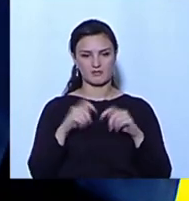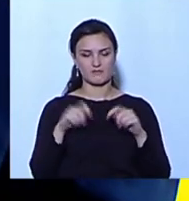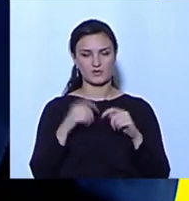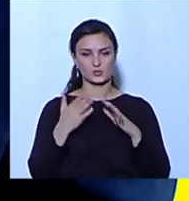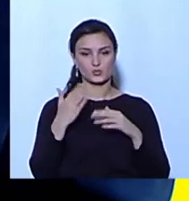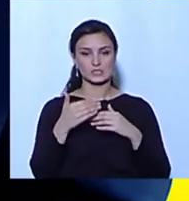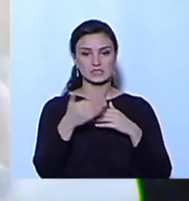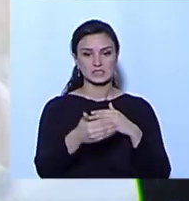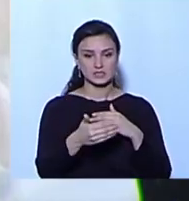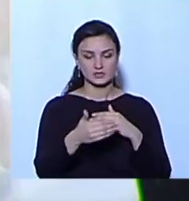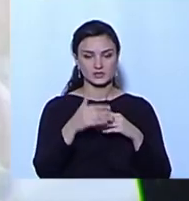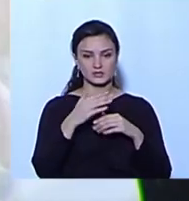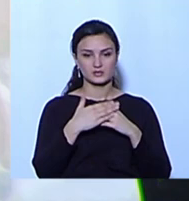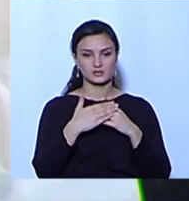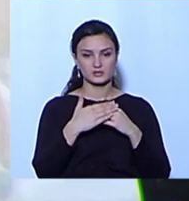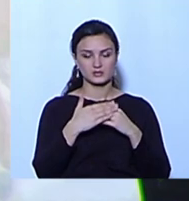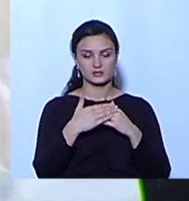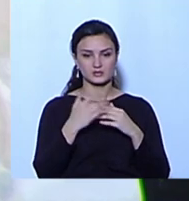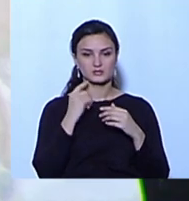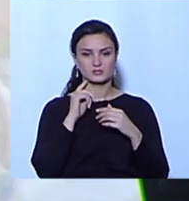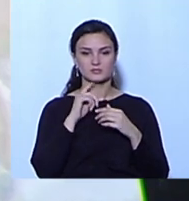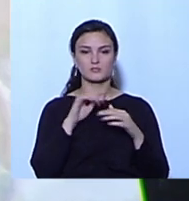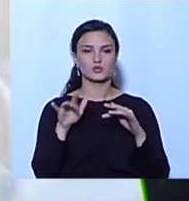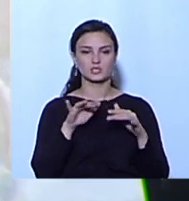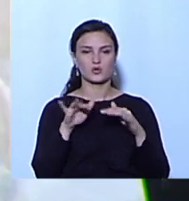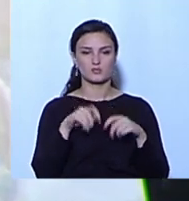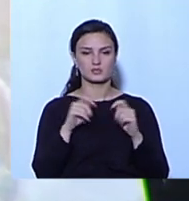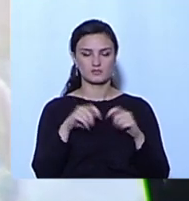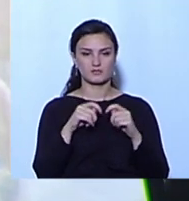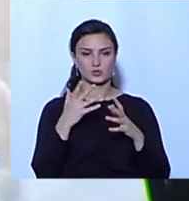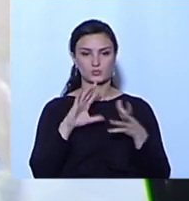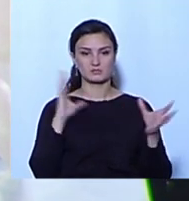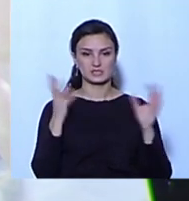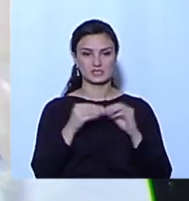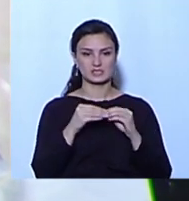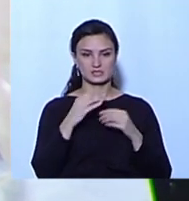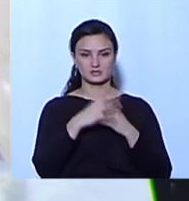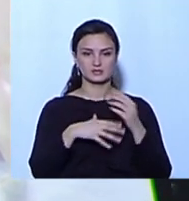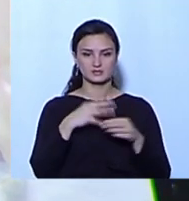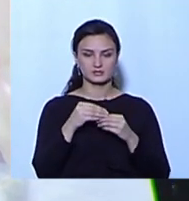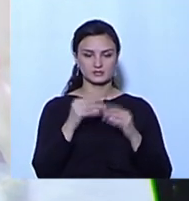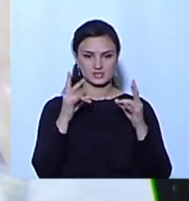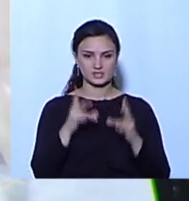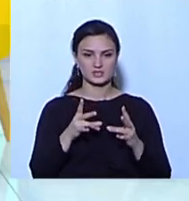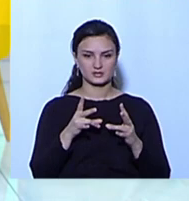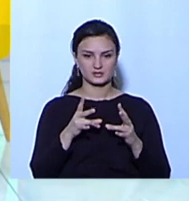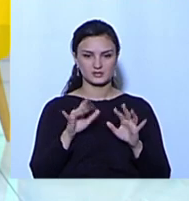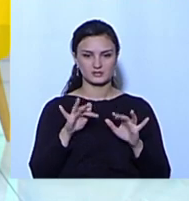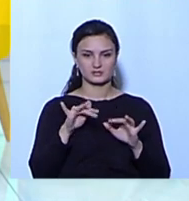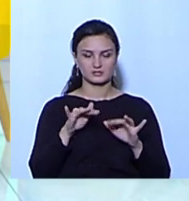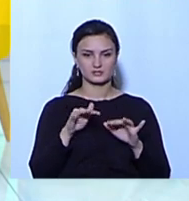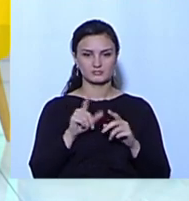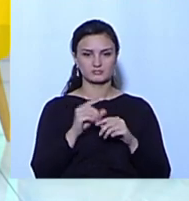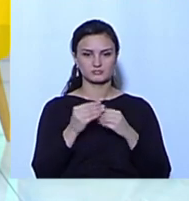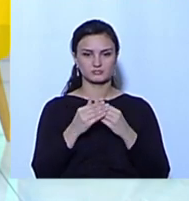თუ წინა ნაწილები დაზიანდა, უპირატესად მოძრაობა. და თუ მთლიანად ეს განაკვეთი დაგვიზიანდა, ანუ განაკვეთზე,